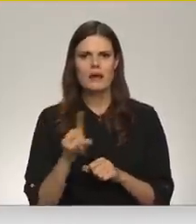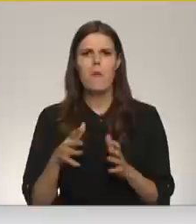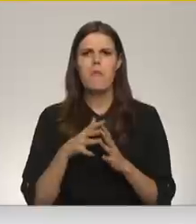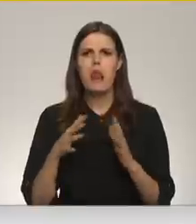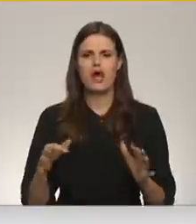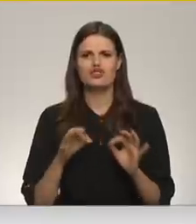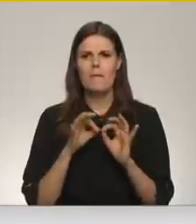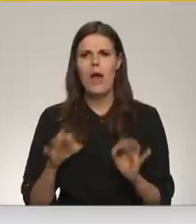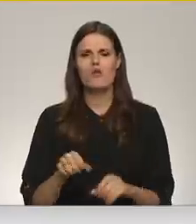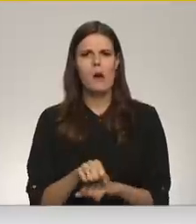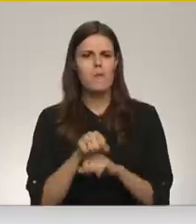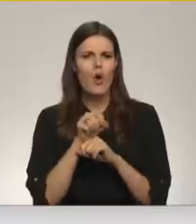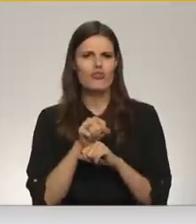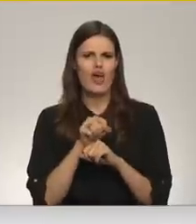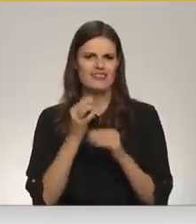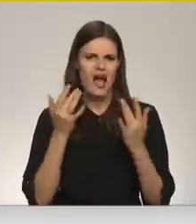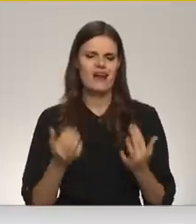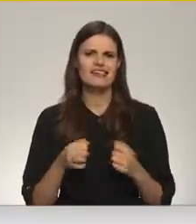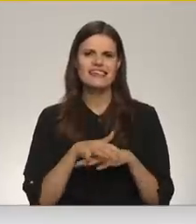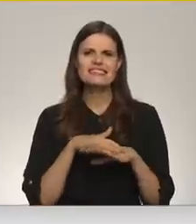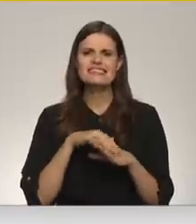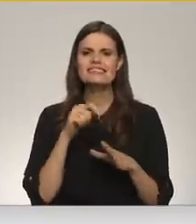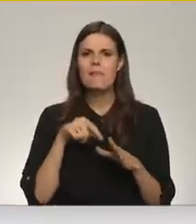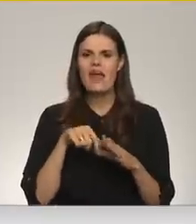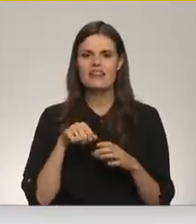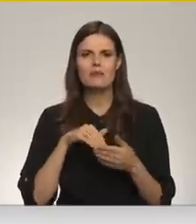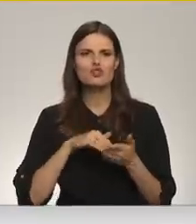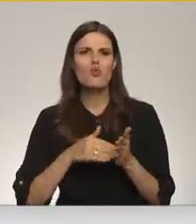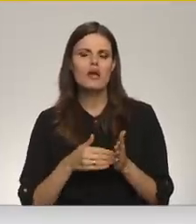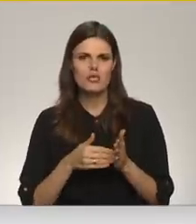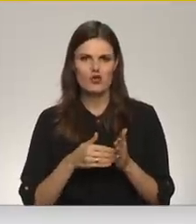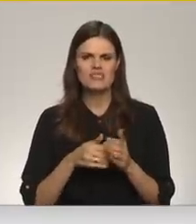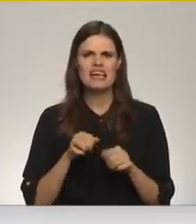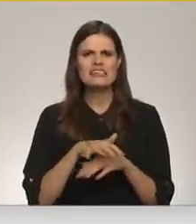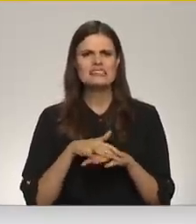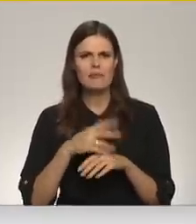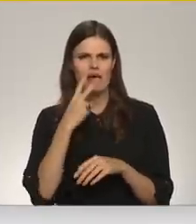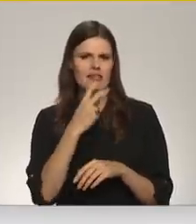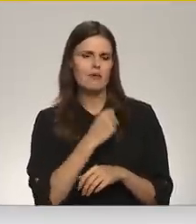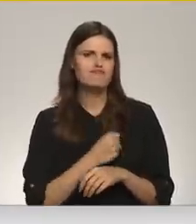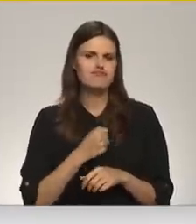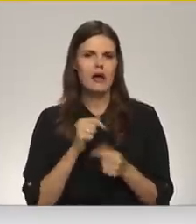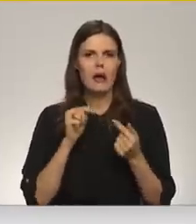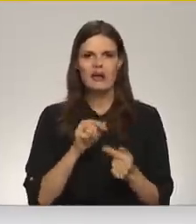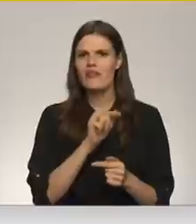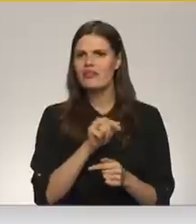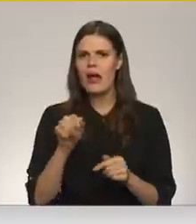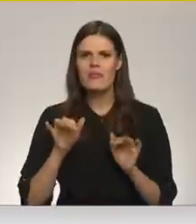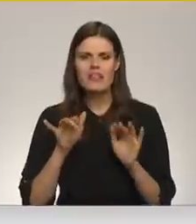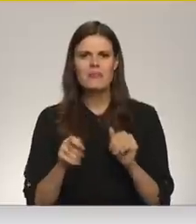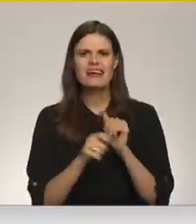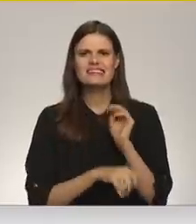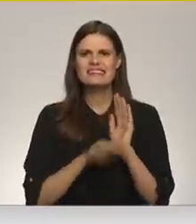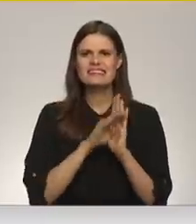mēroga protesta akcijas, sabiedrības noskaņojums, sabiedrības nosodījums pret tām aktivitātēm.